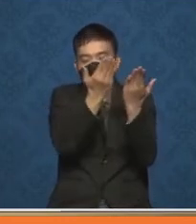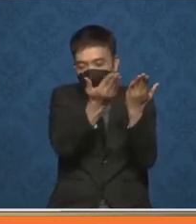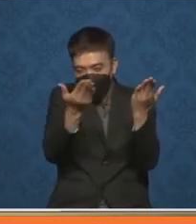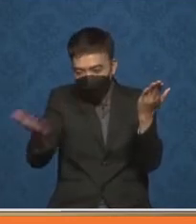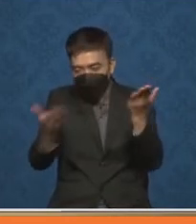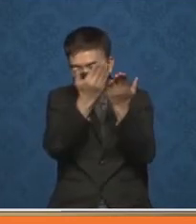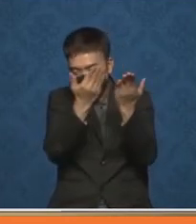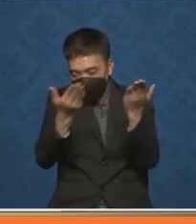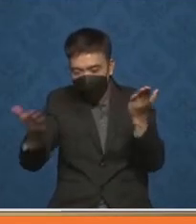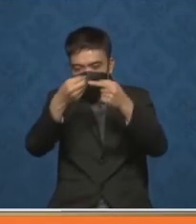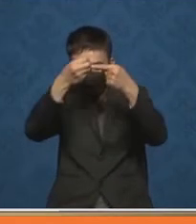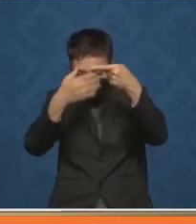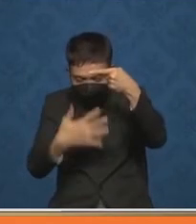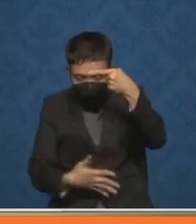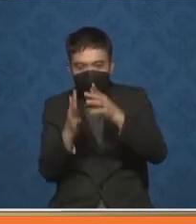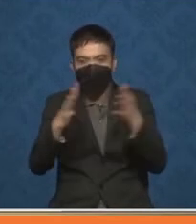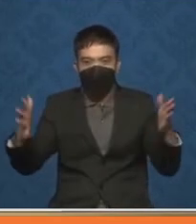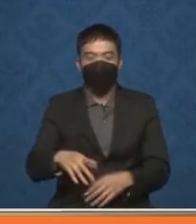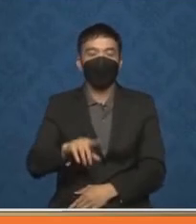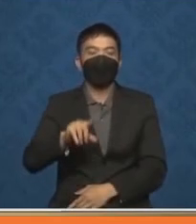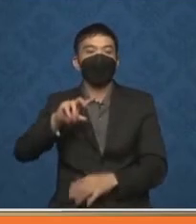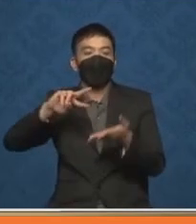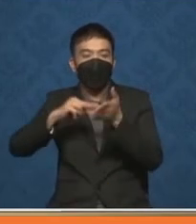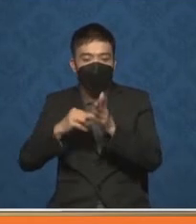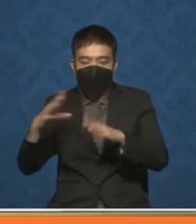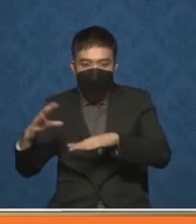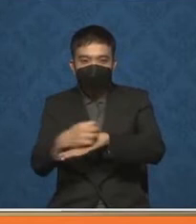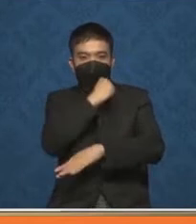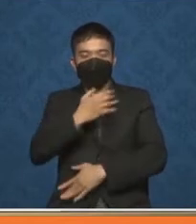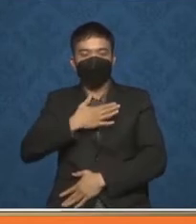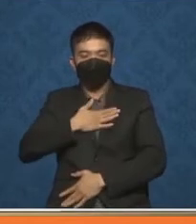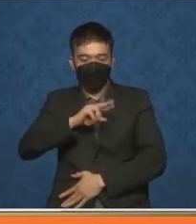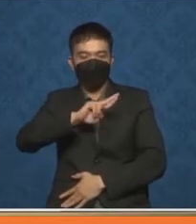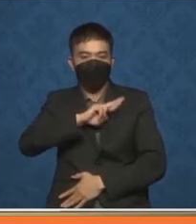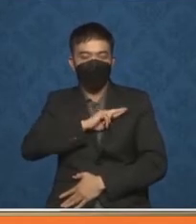ยฉบับเพื่อมารองรับอำนาจที่ตนได้มา